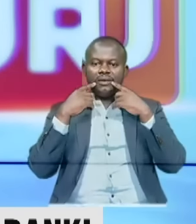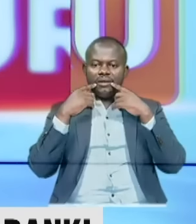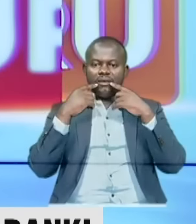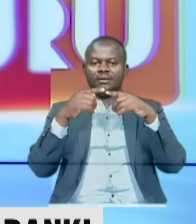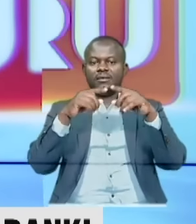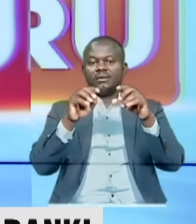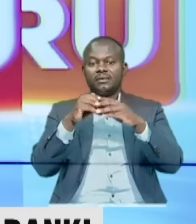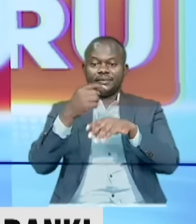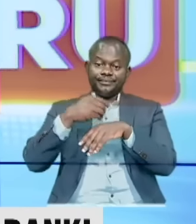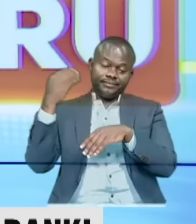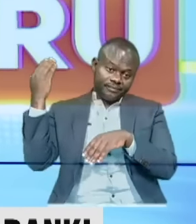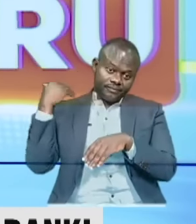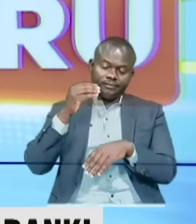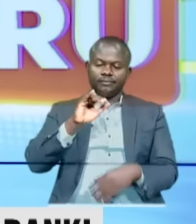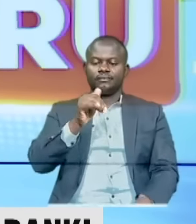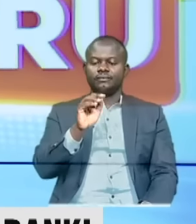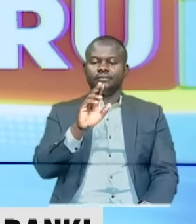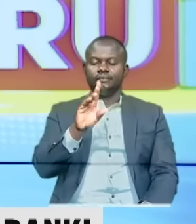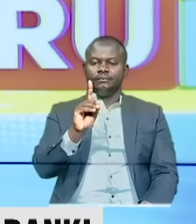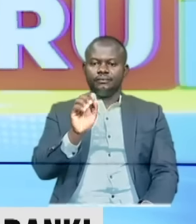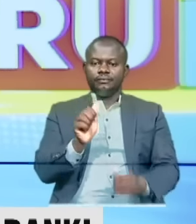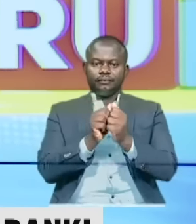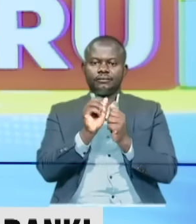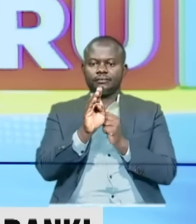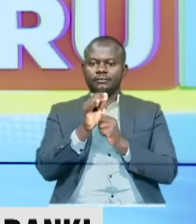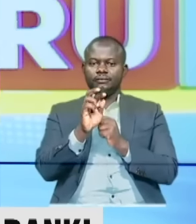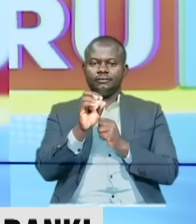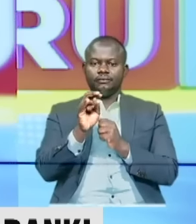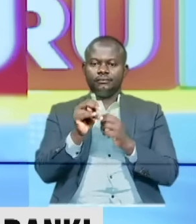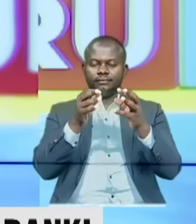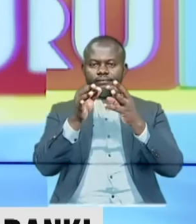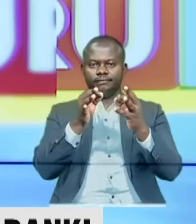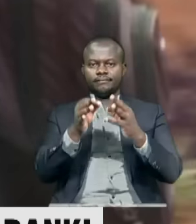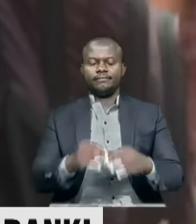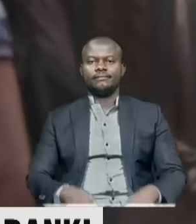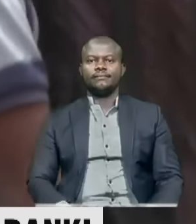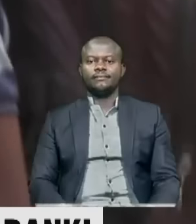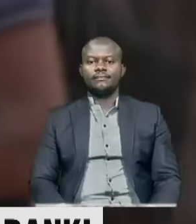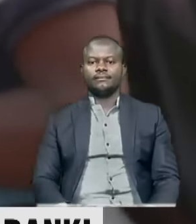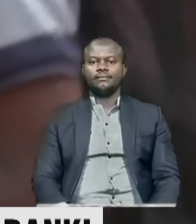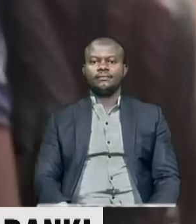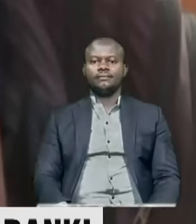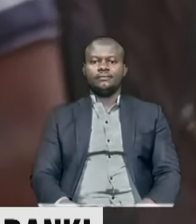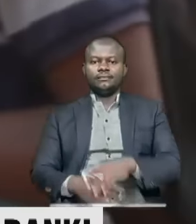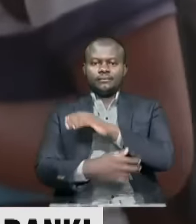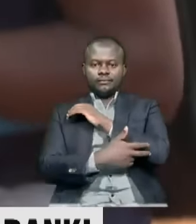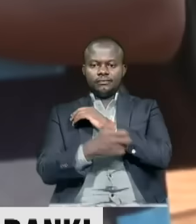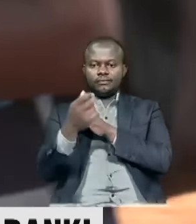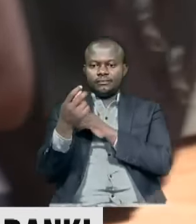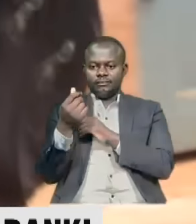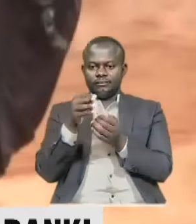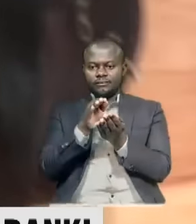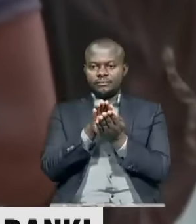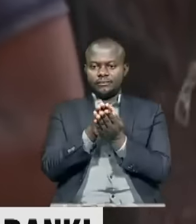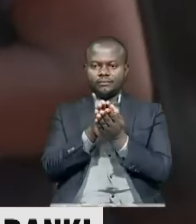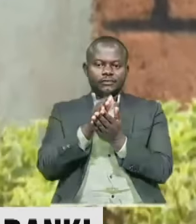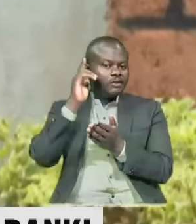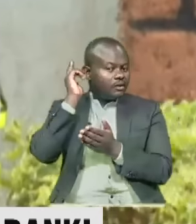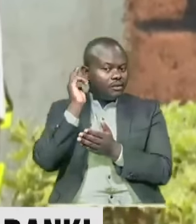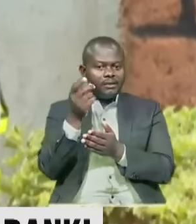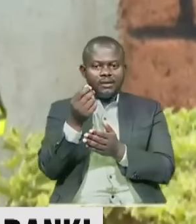minsi itambutse mugenzi wacu Jean Claude Mutuyezo ari kumwe na Byron Ndayambaje baratubwira ibindi ubujura bw'amafaranga abitswe kuri mobile